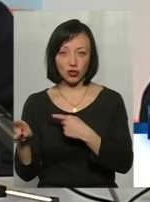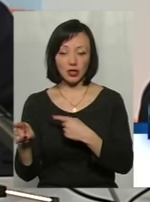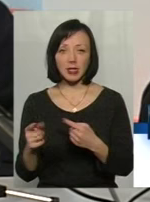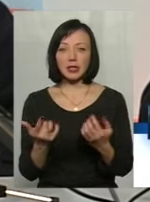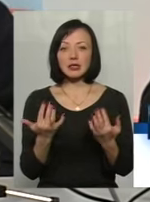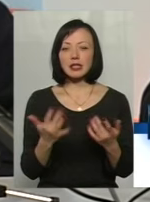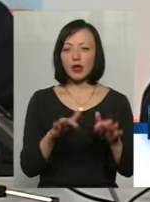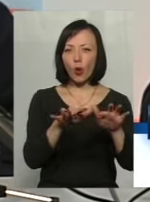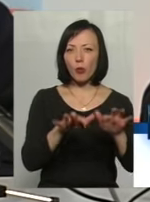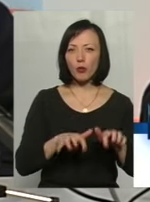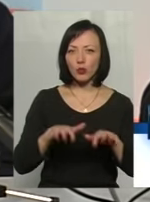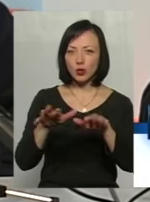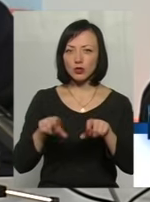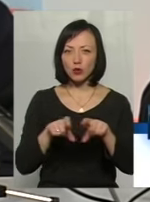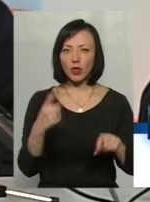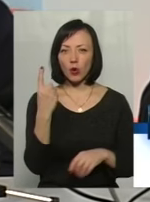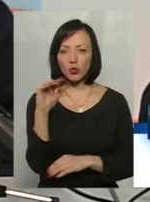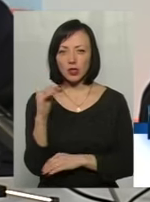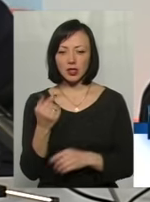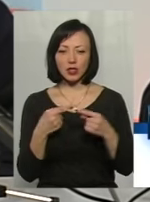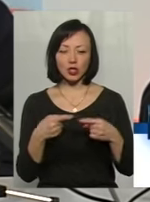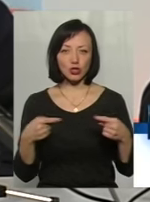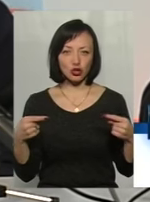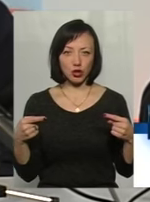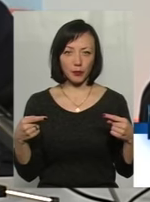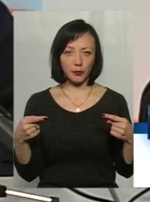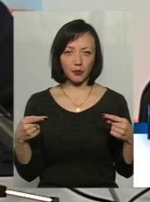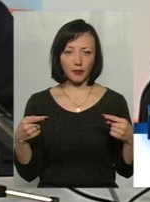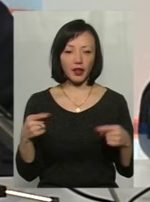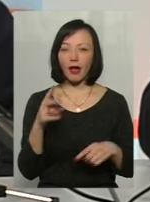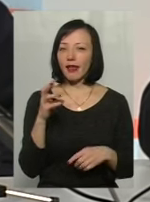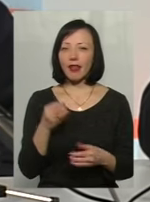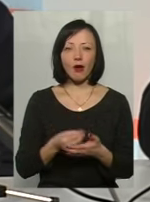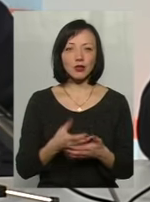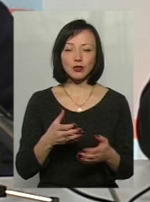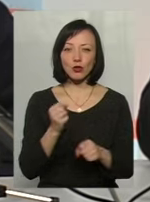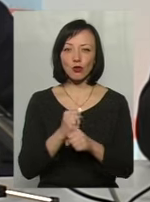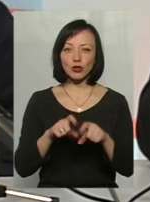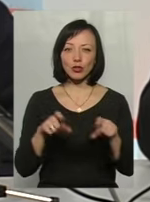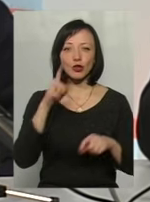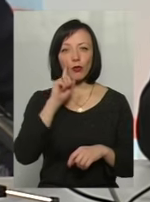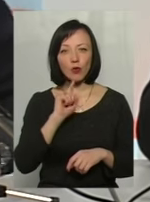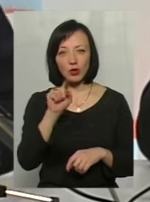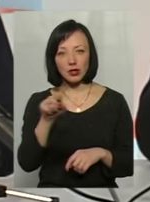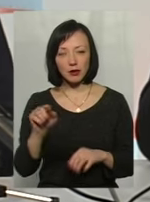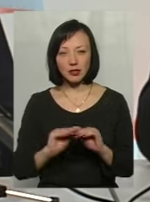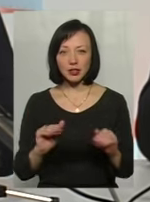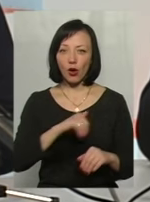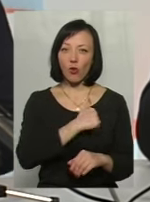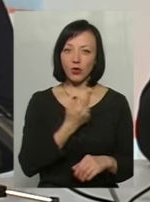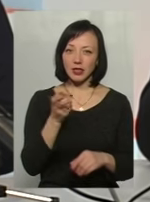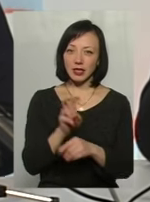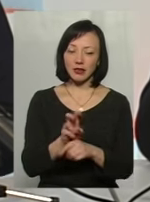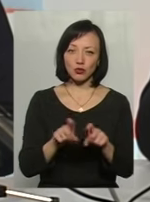скільки комп'ютерів там в школі на одну дитину, інші такі речі. Не оцінюється робота школи, чи комфортно там дітям, чи їм хочеться йти в